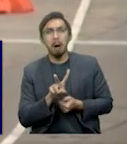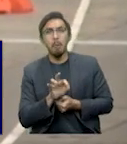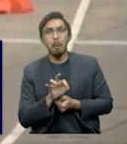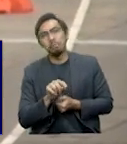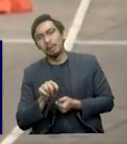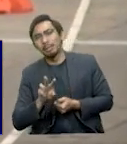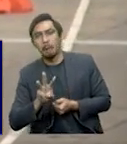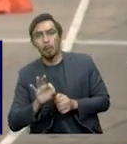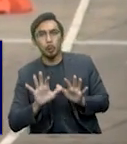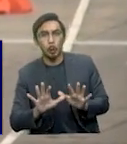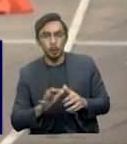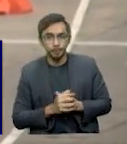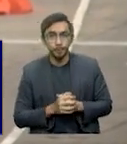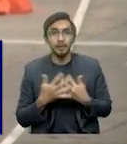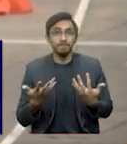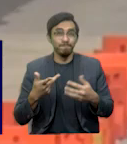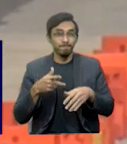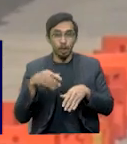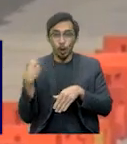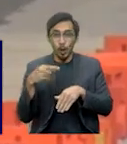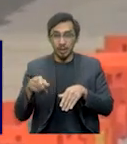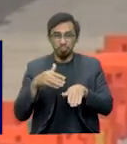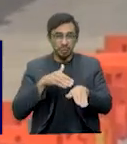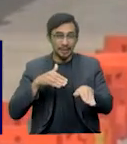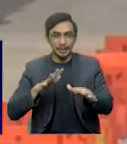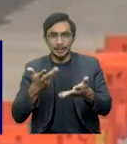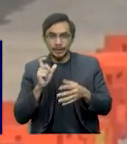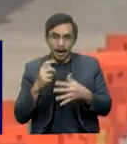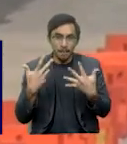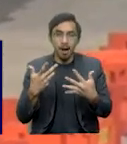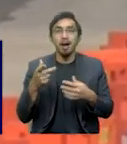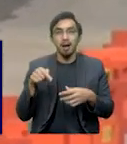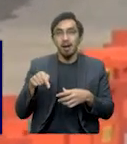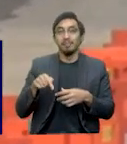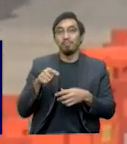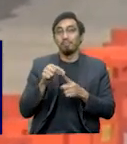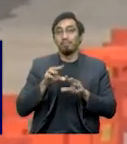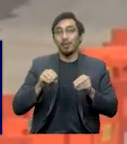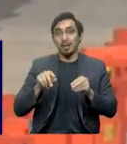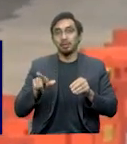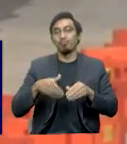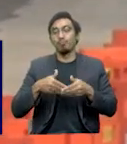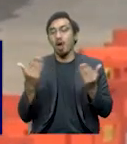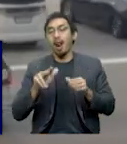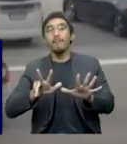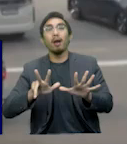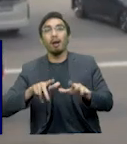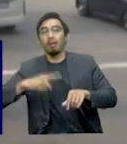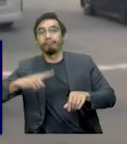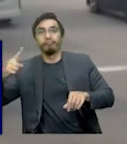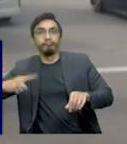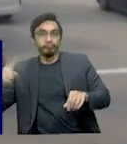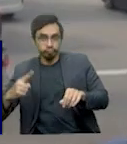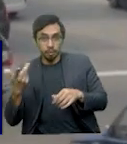per jam. Untuk mengurai antrian di gerbang tol Kaliurip, Jasa Marga membuka 8 gerbang transaksi arah Bandung. Menurut